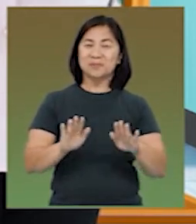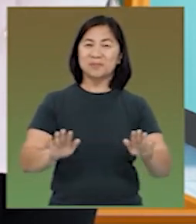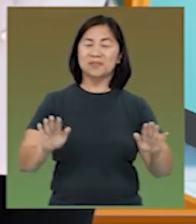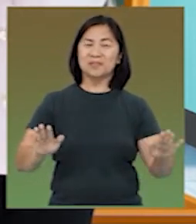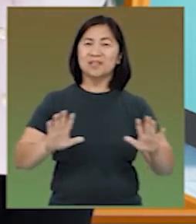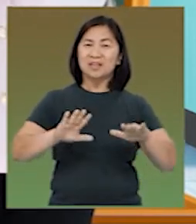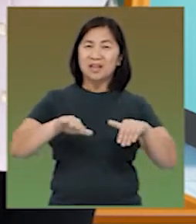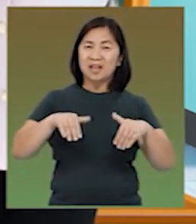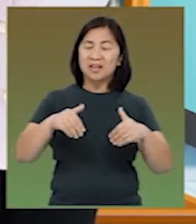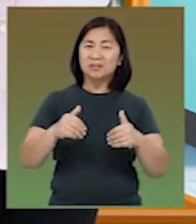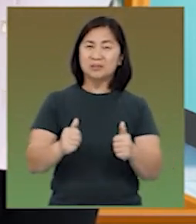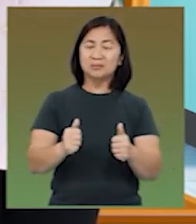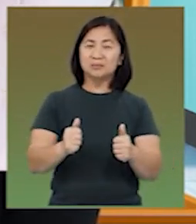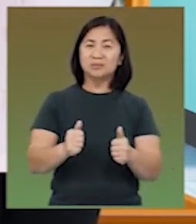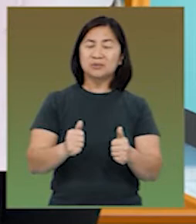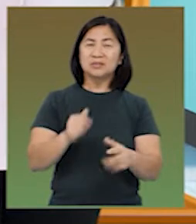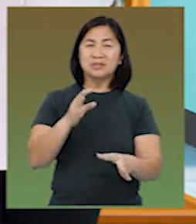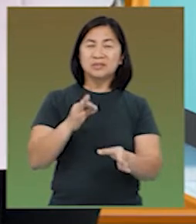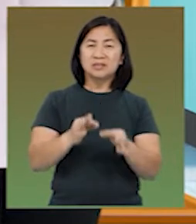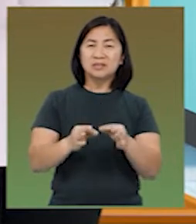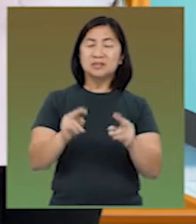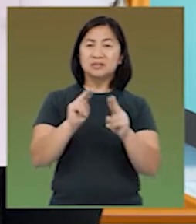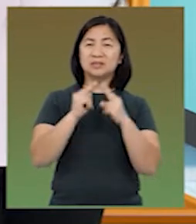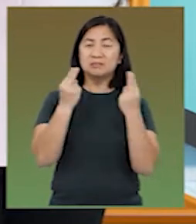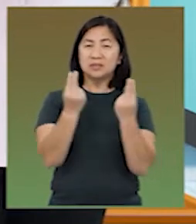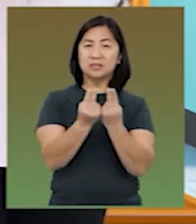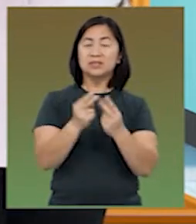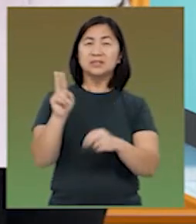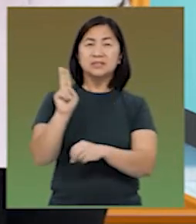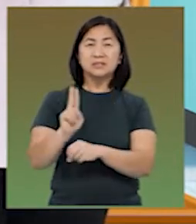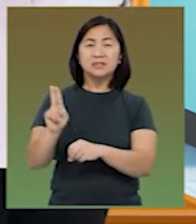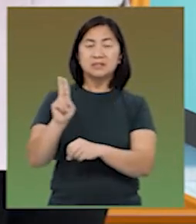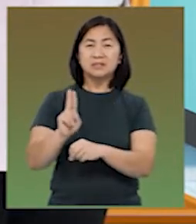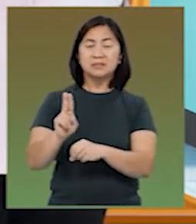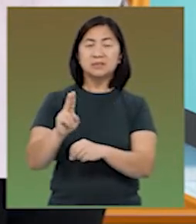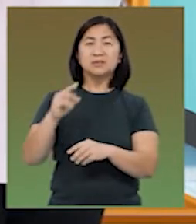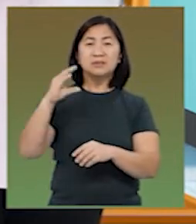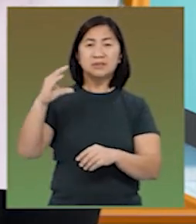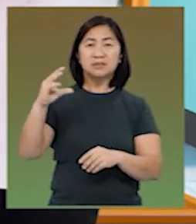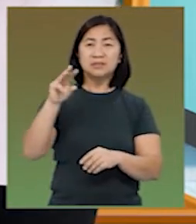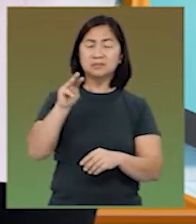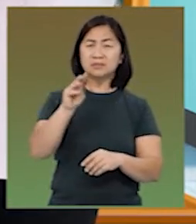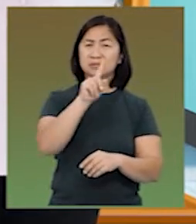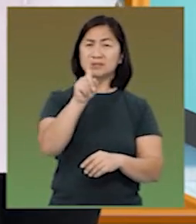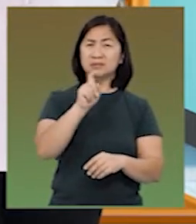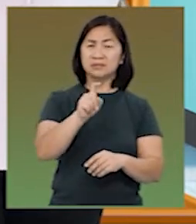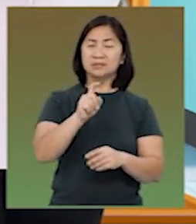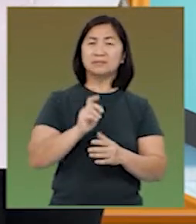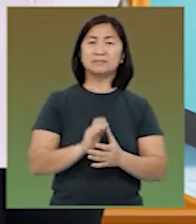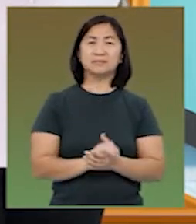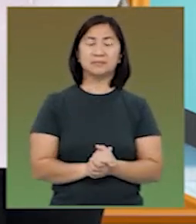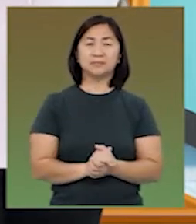Kids, paano naman kung ang unit na ginamit ay centimeters?